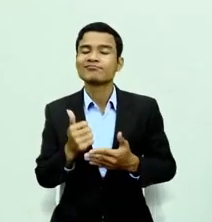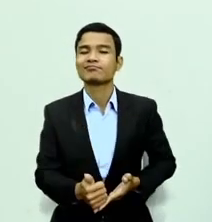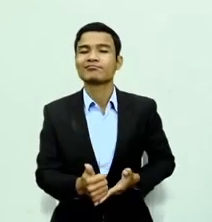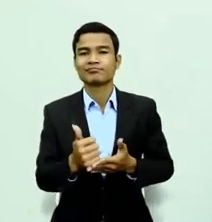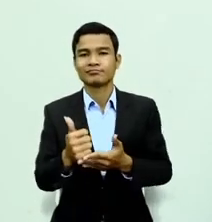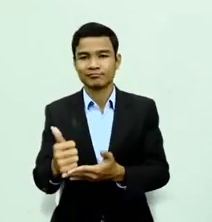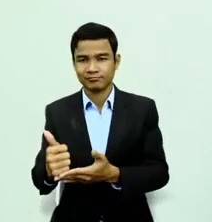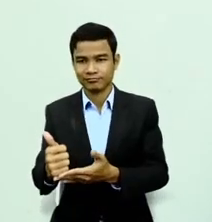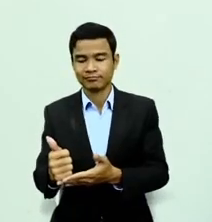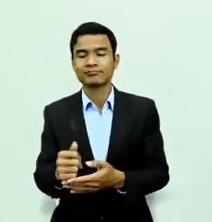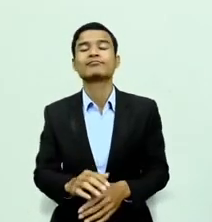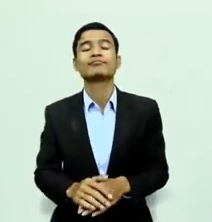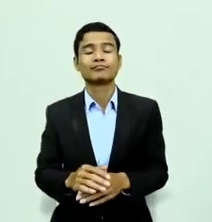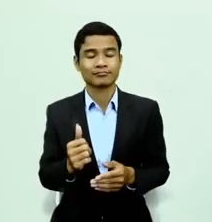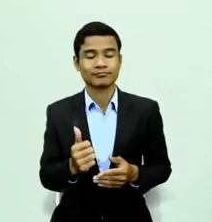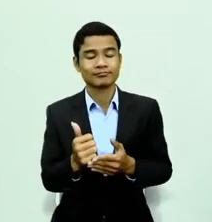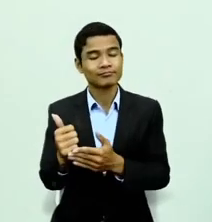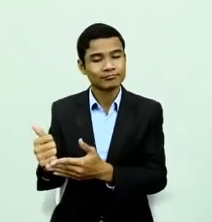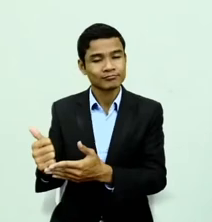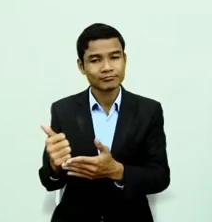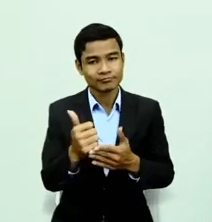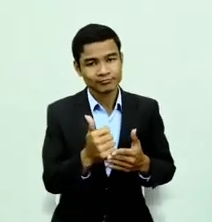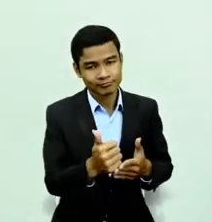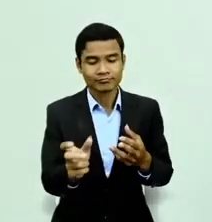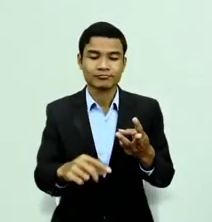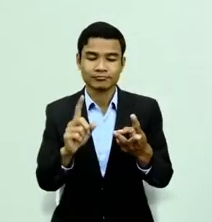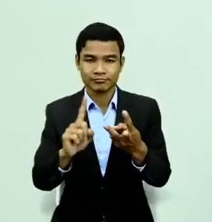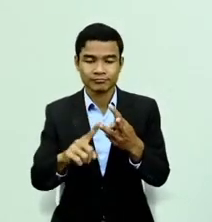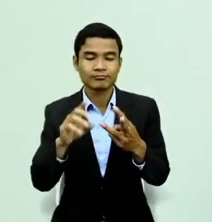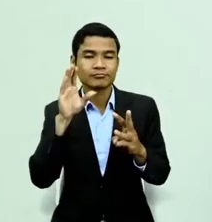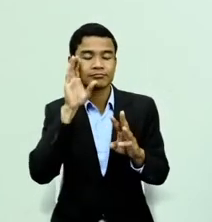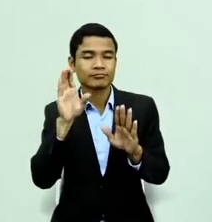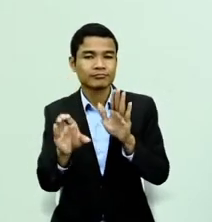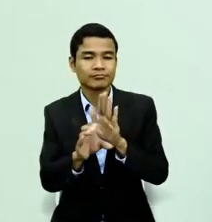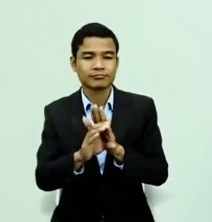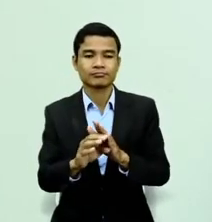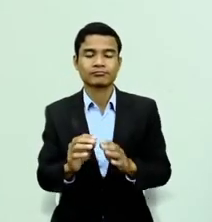chuối khní nà cớn. Tỏ ấy lấy rụp hiệp tìm bấy.